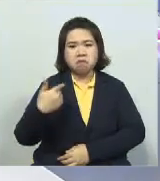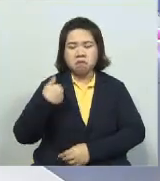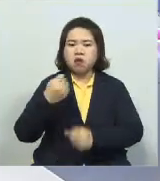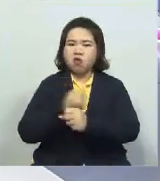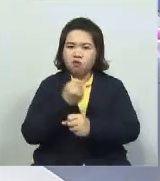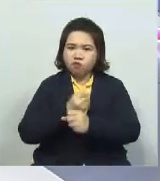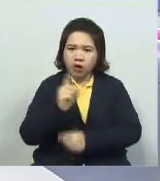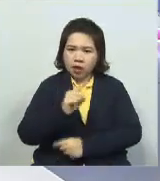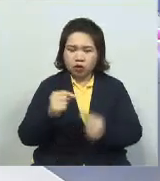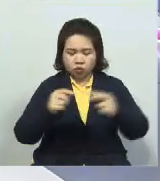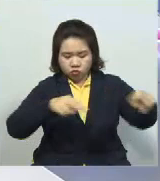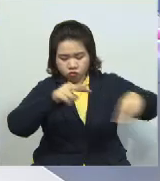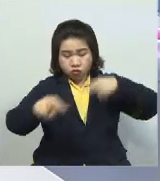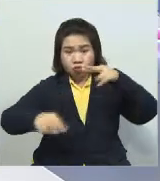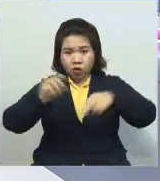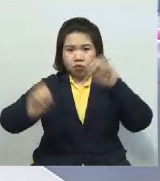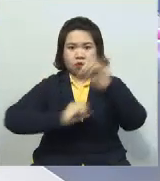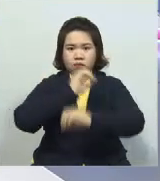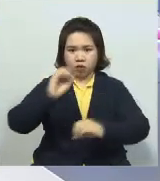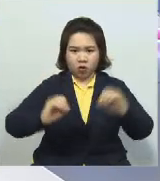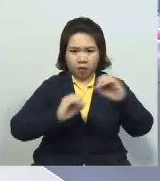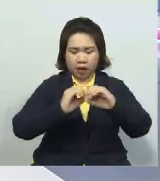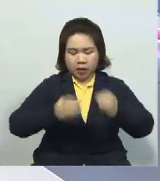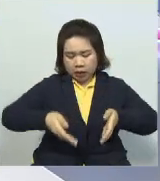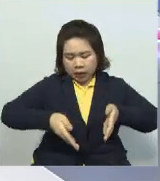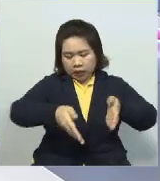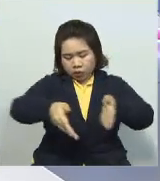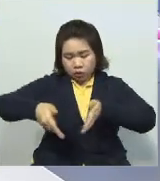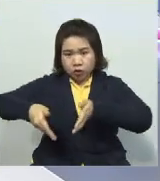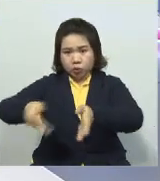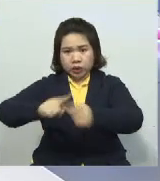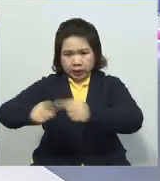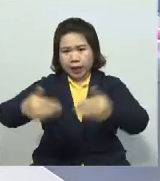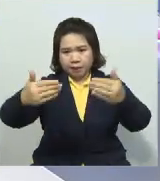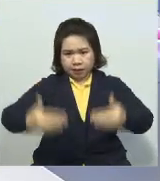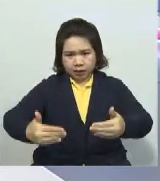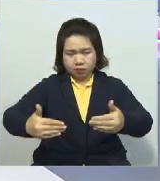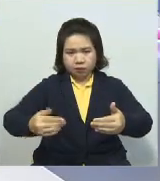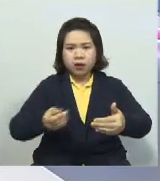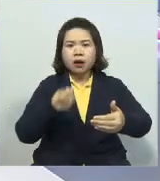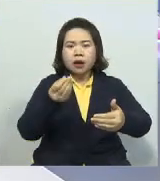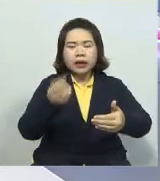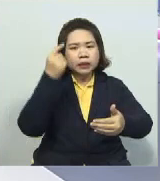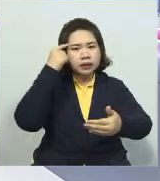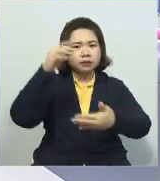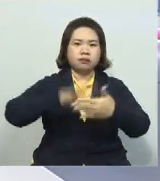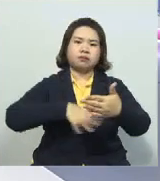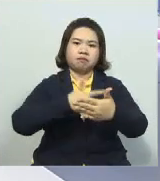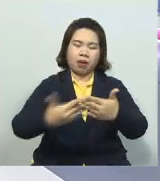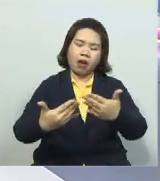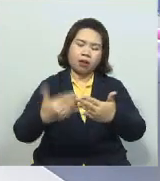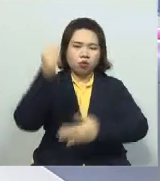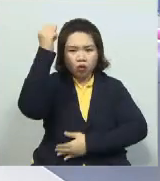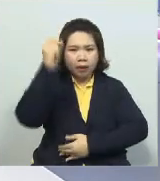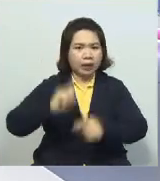ซักซ้อมเรื่องของการรักษาความปลอดภัยด้วยแล้วก็จะมีการปิดถนนในเส้นทางการจราจรเพื่อให้คุณผู้ชมได้เตรียมวางแผนการเดินทาง